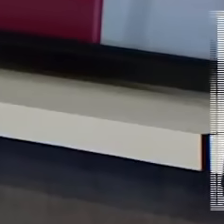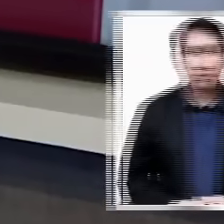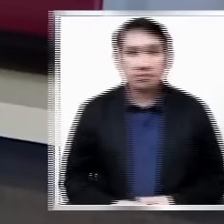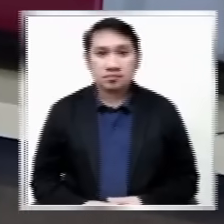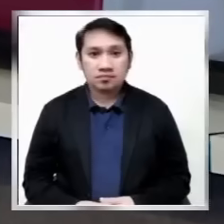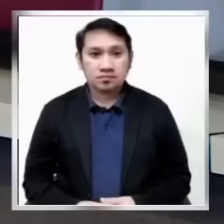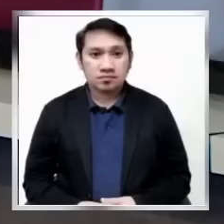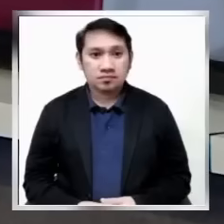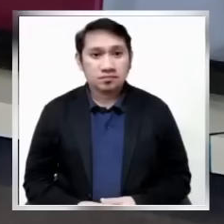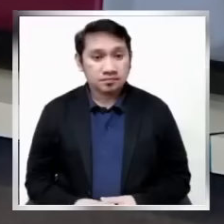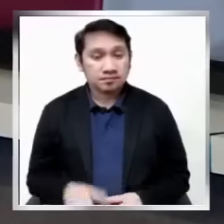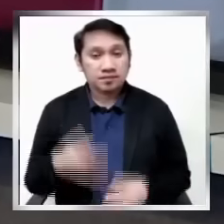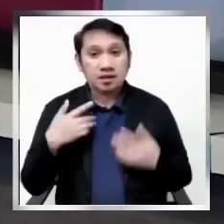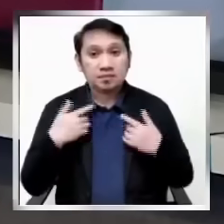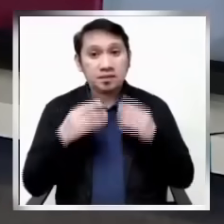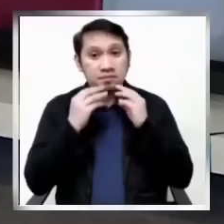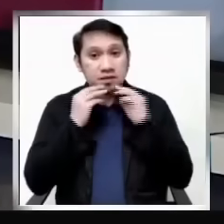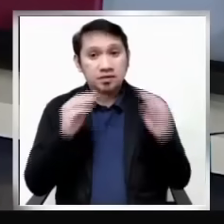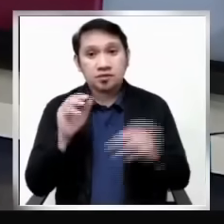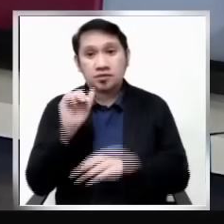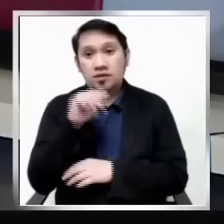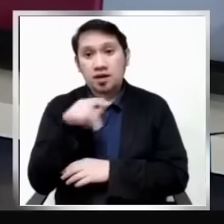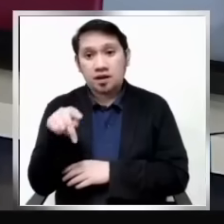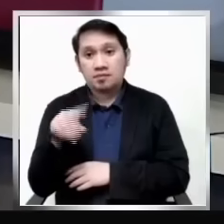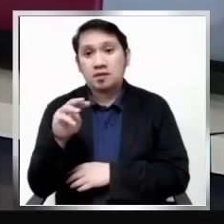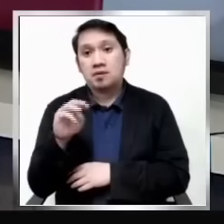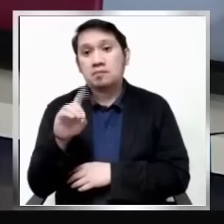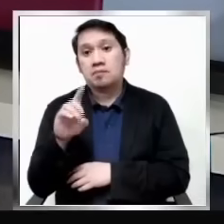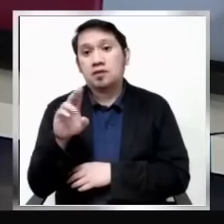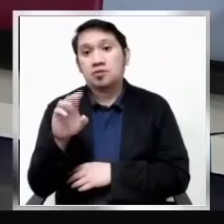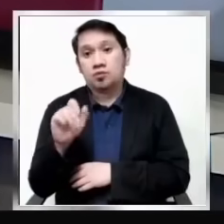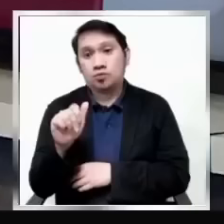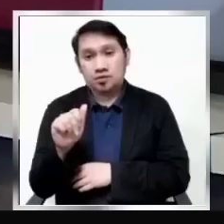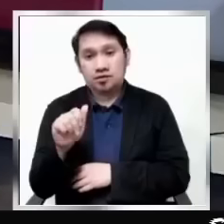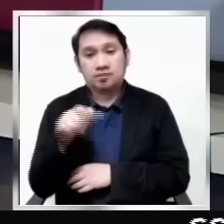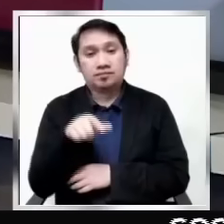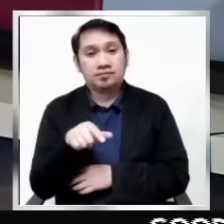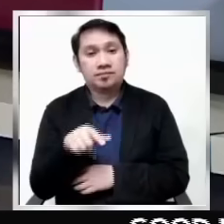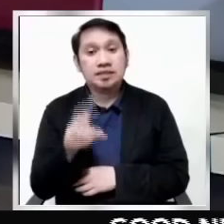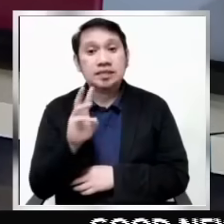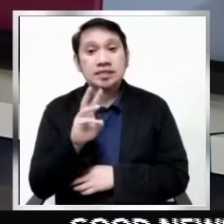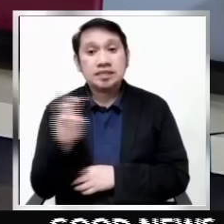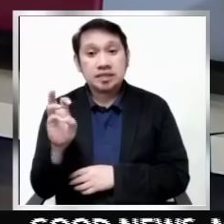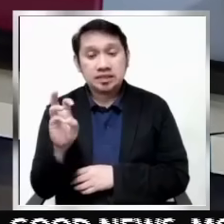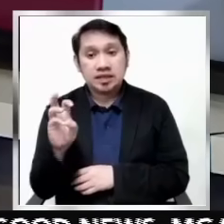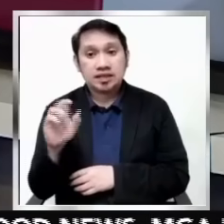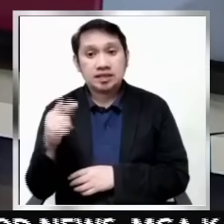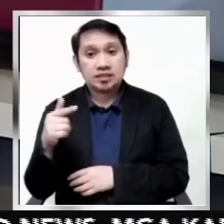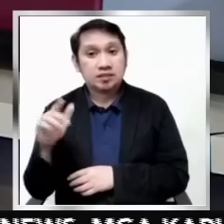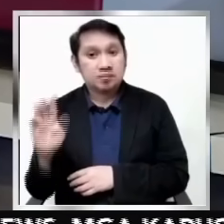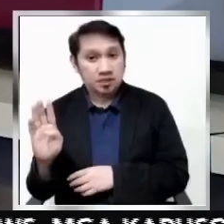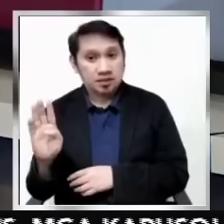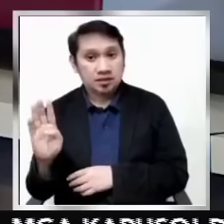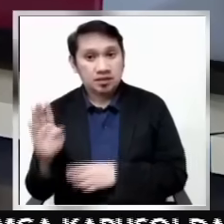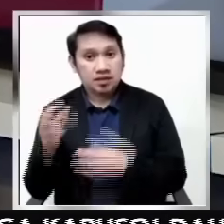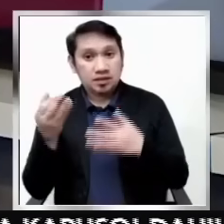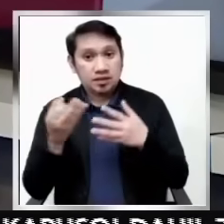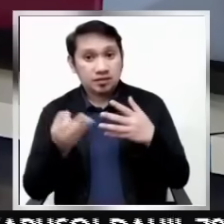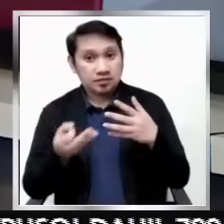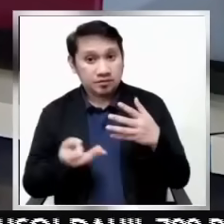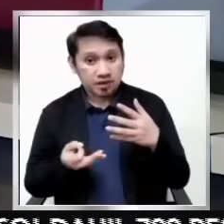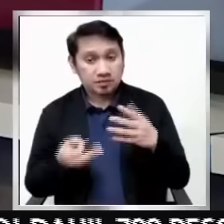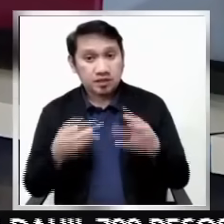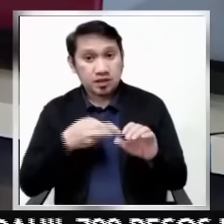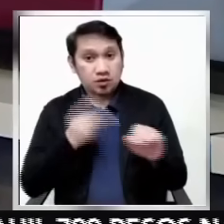In-upload na sa isang messaging app ng Medusa Ransomware Group ang mahigit 600 gigabytes na files na nahack umano nito mula sa